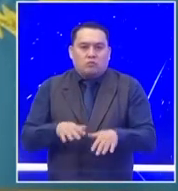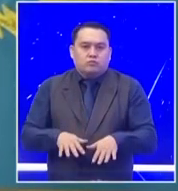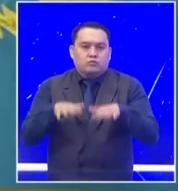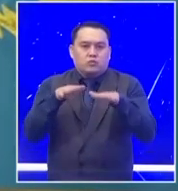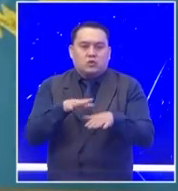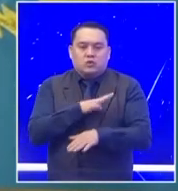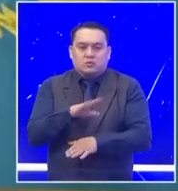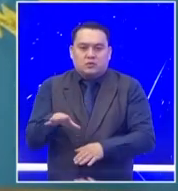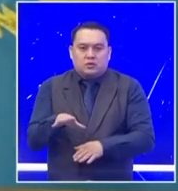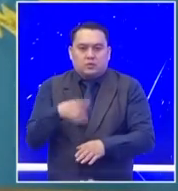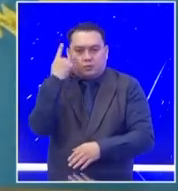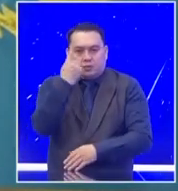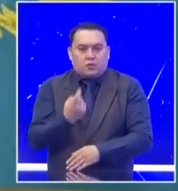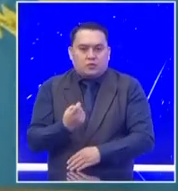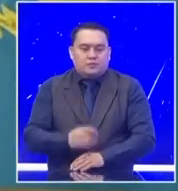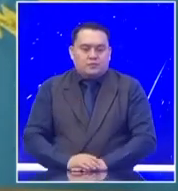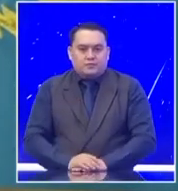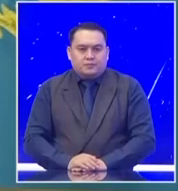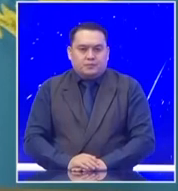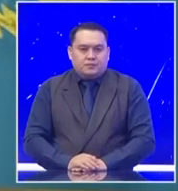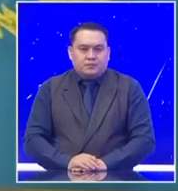не было. Цюндунга?